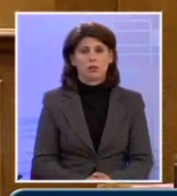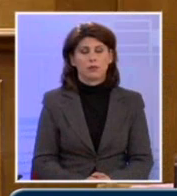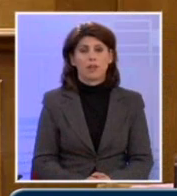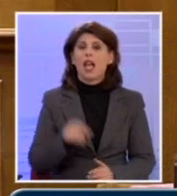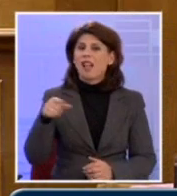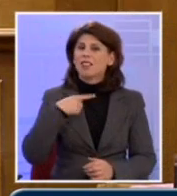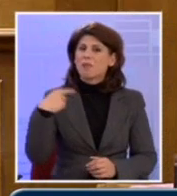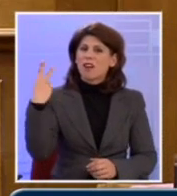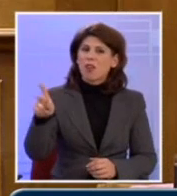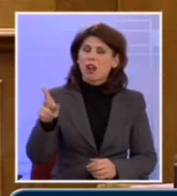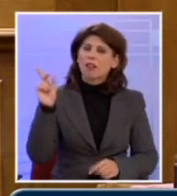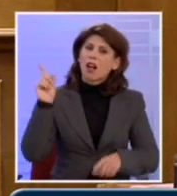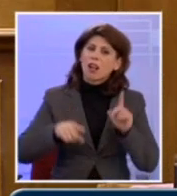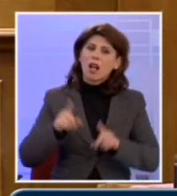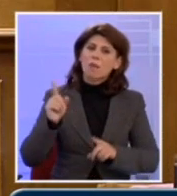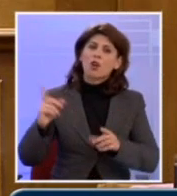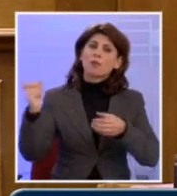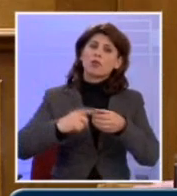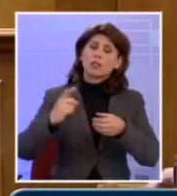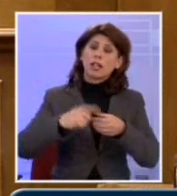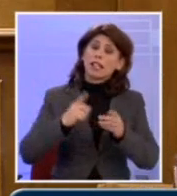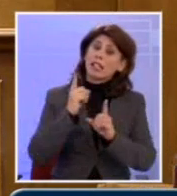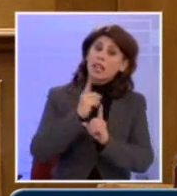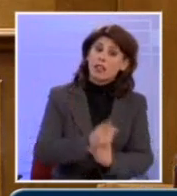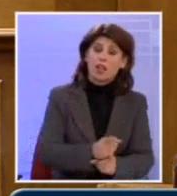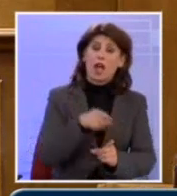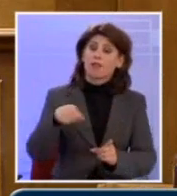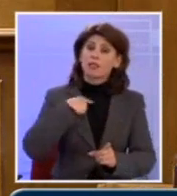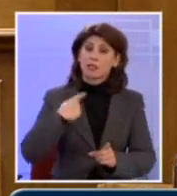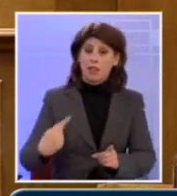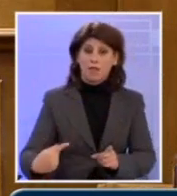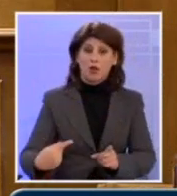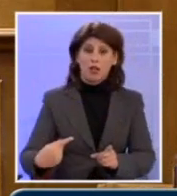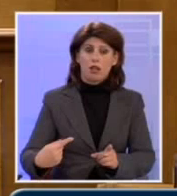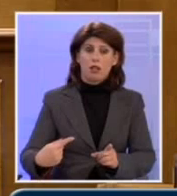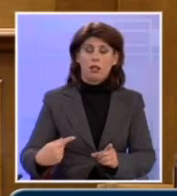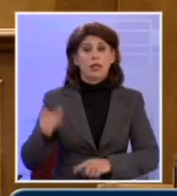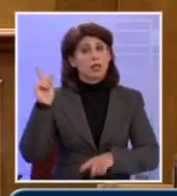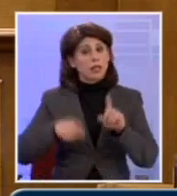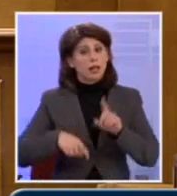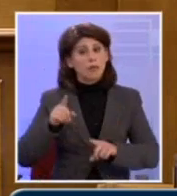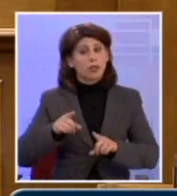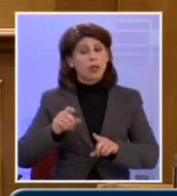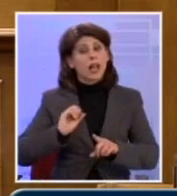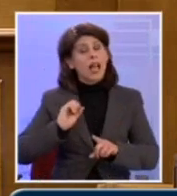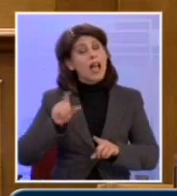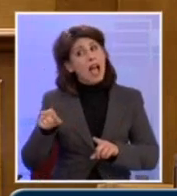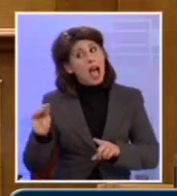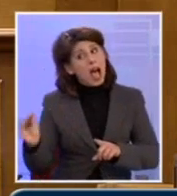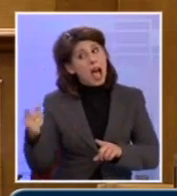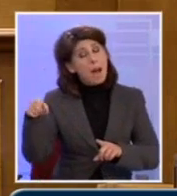αυτή η συμπεριφορά ορισμένων εκ των εταίρων μας και ειδικότερα αυτή η συμπεριφορά ορισμένων εκ των